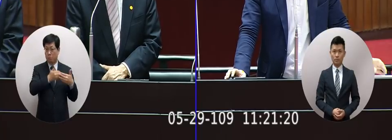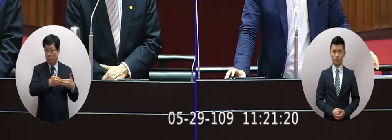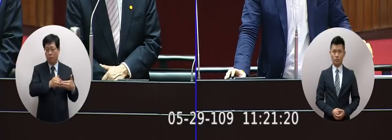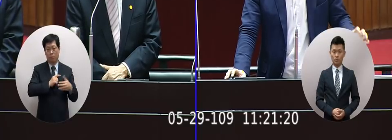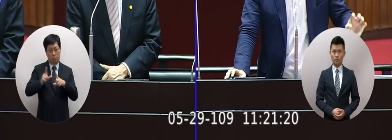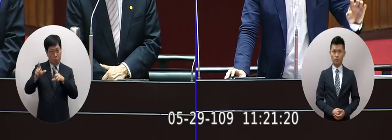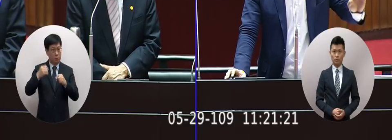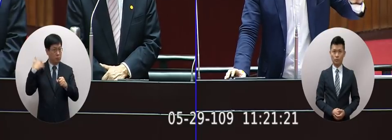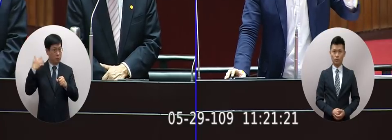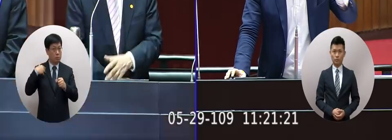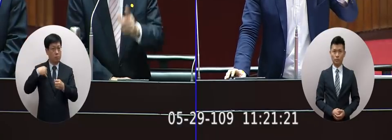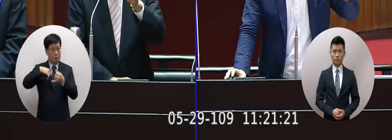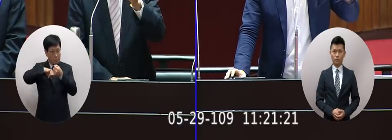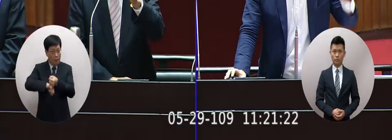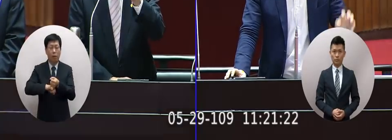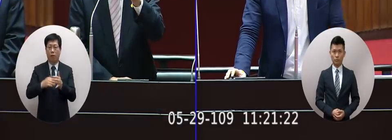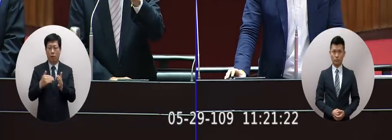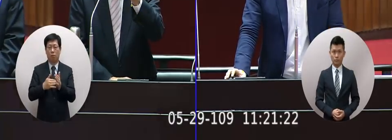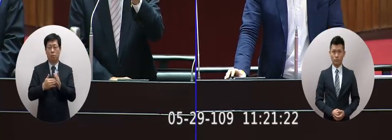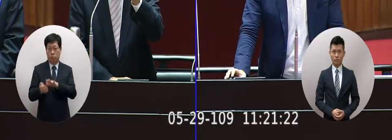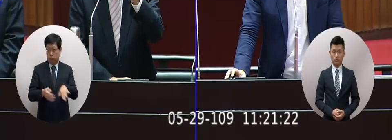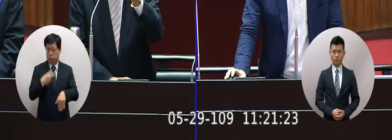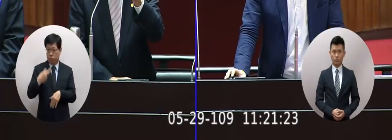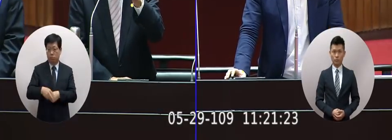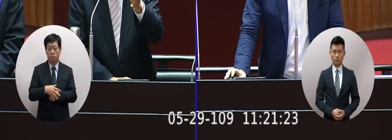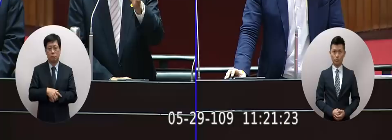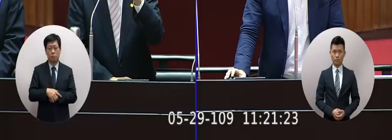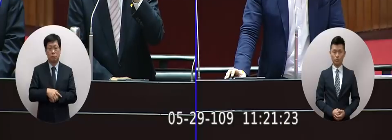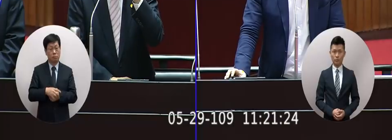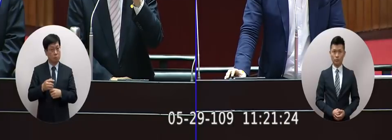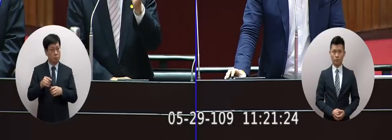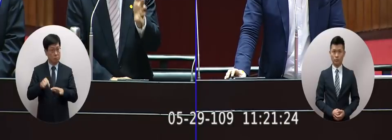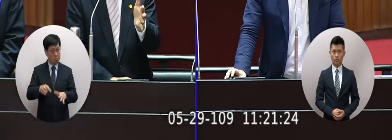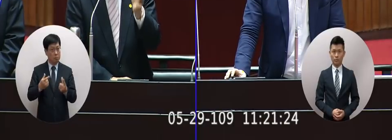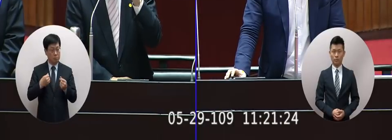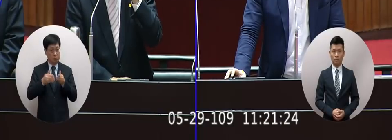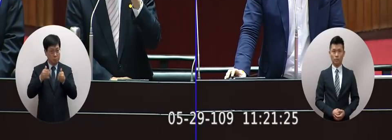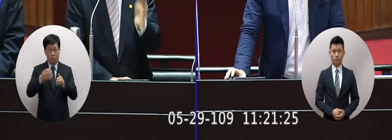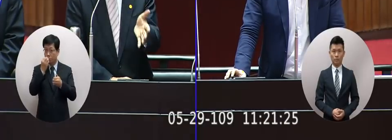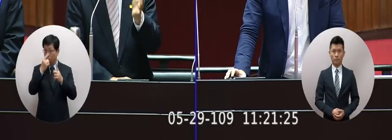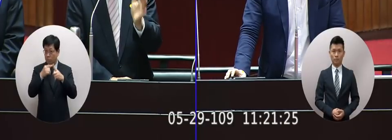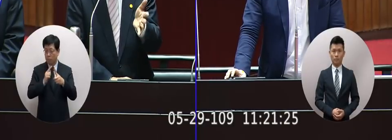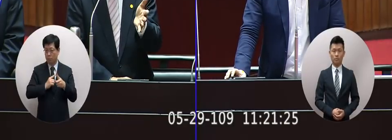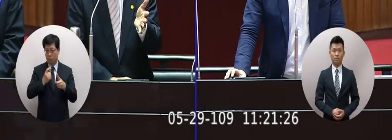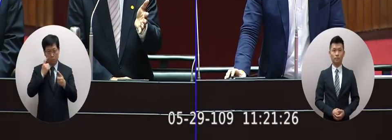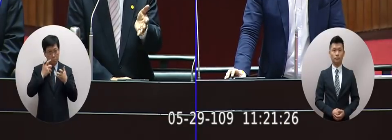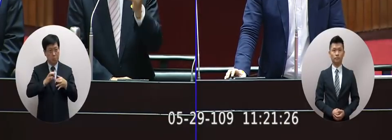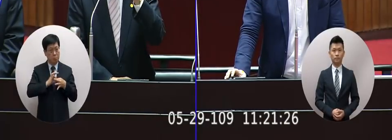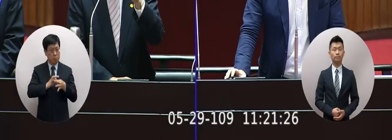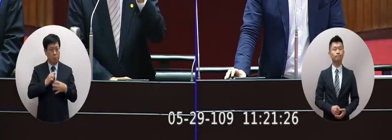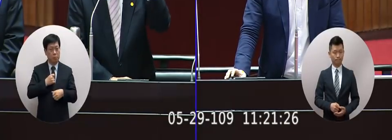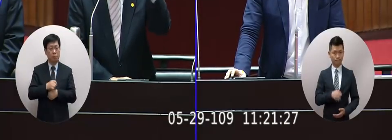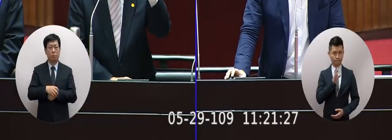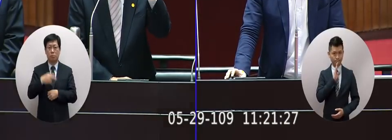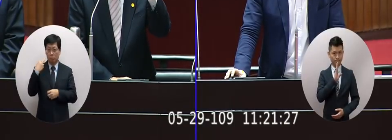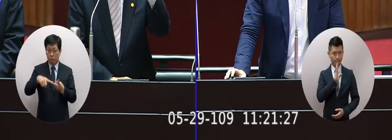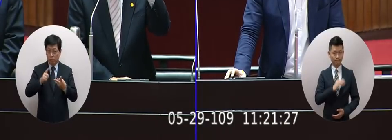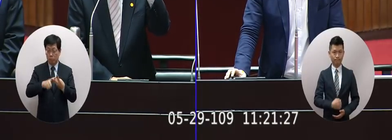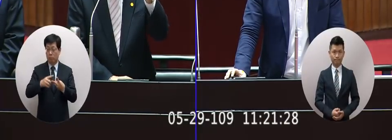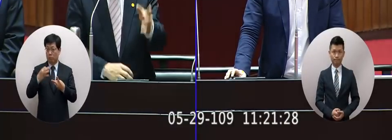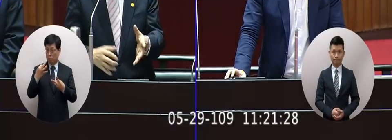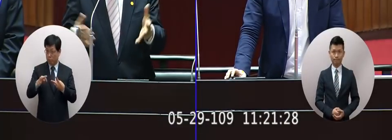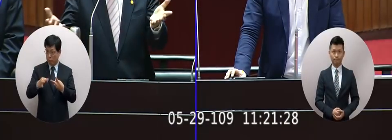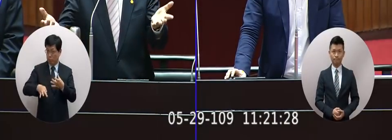遵守诺言之外，咱要注意伫这个时阵来对香港人的关心关怀， 是 啊，甲资